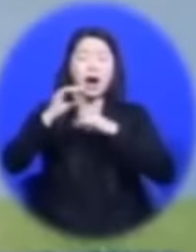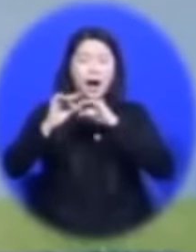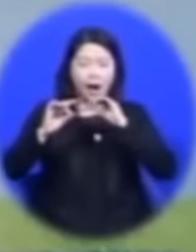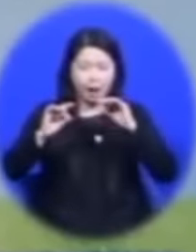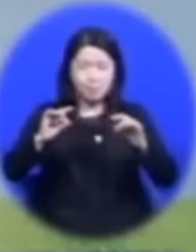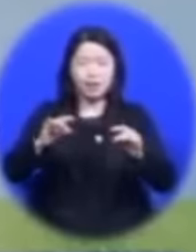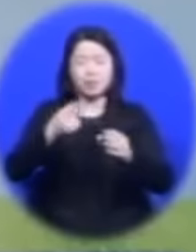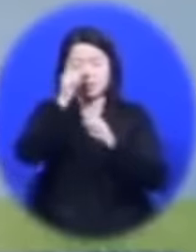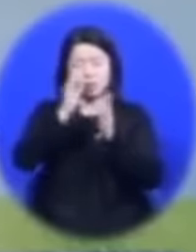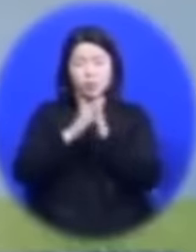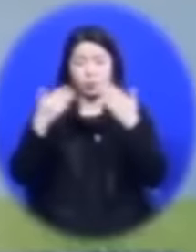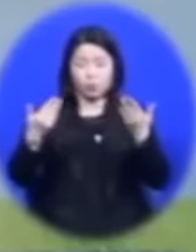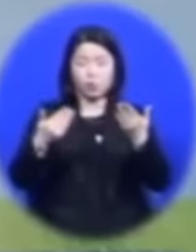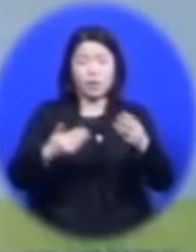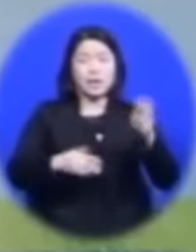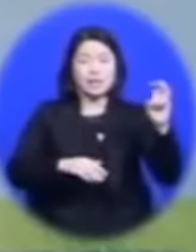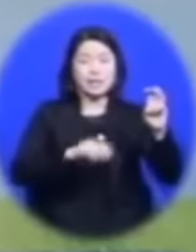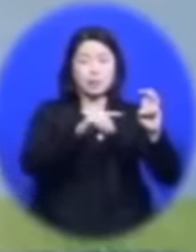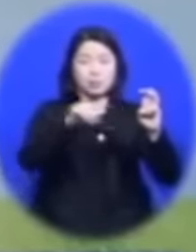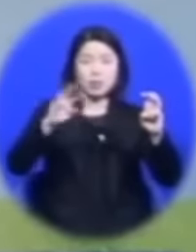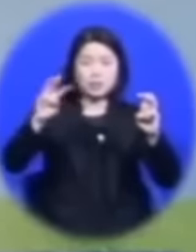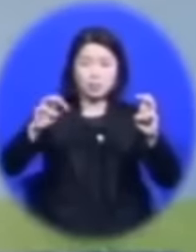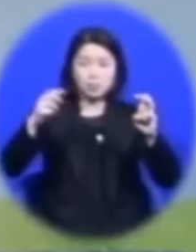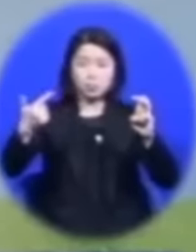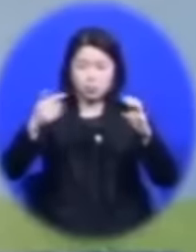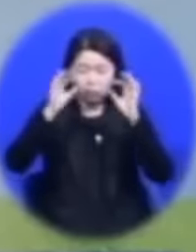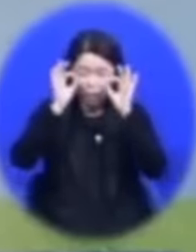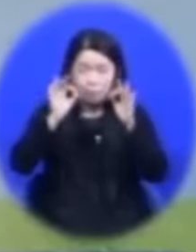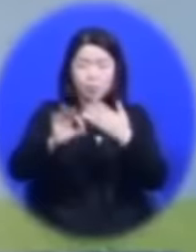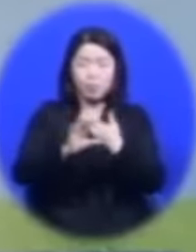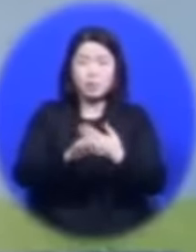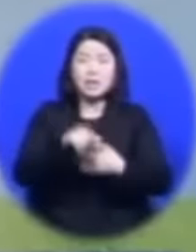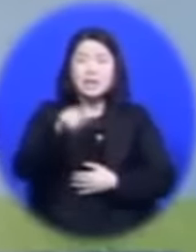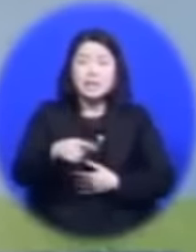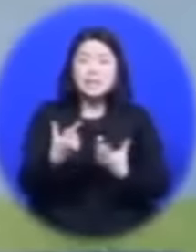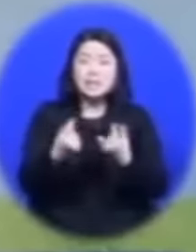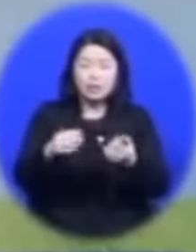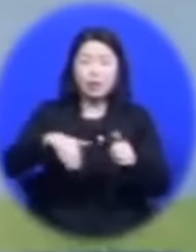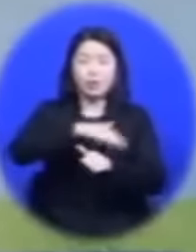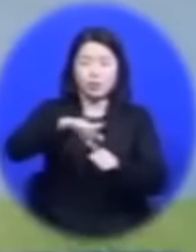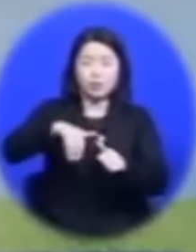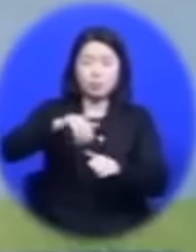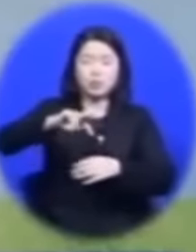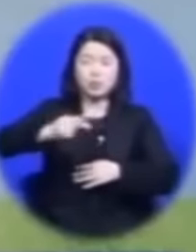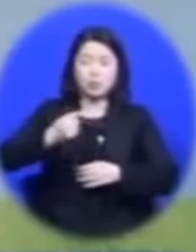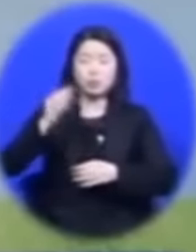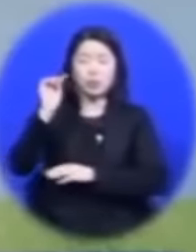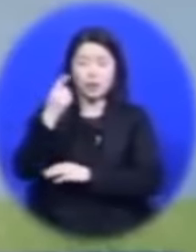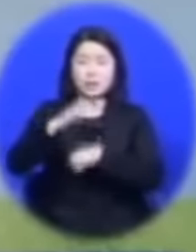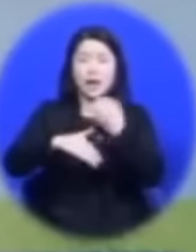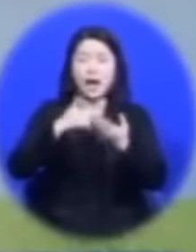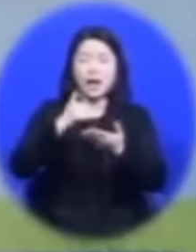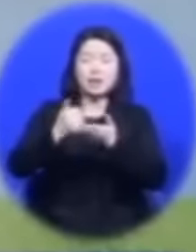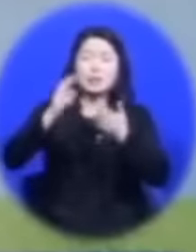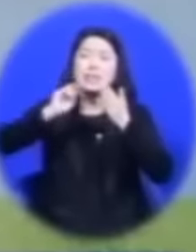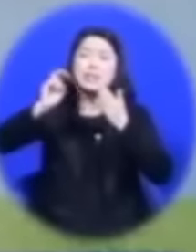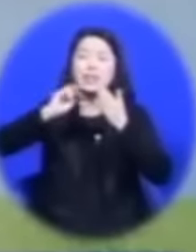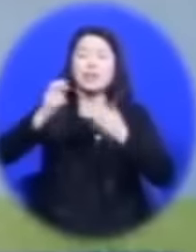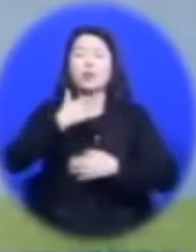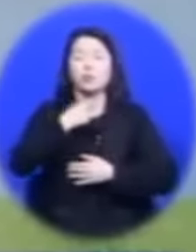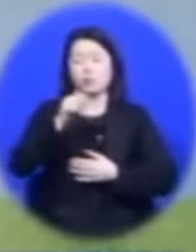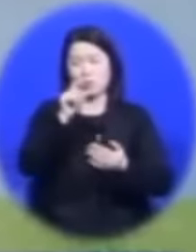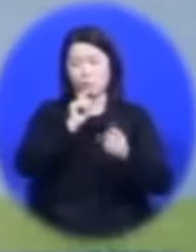기도합니다. 30절에서 36절까지 보면 이런 형편에서도 다윗은 하나님을 찬양하겠다고 말합니다.